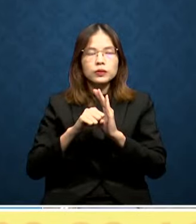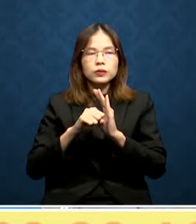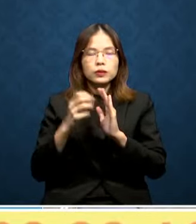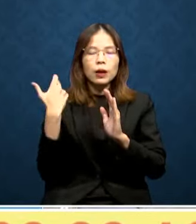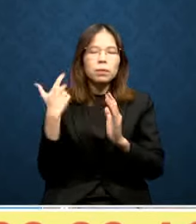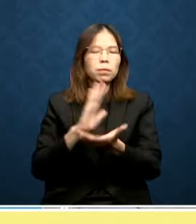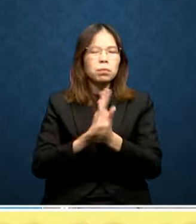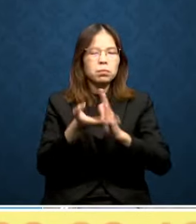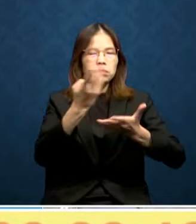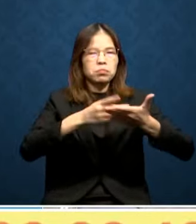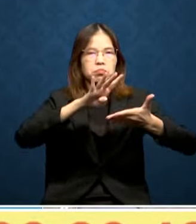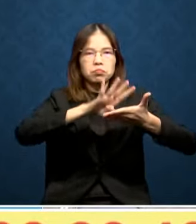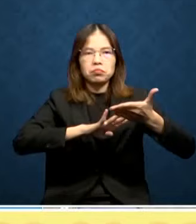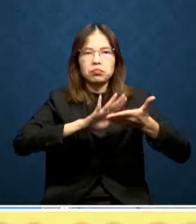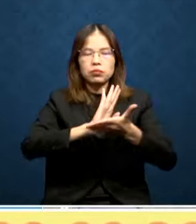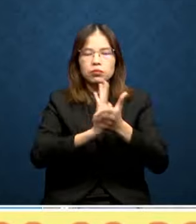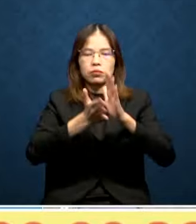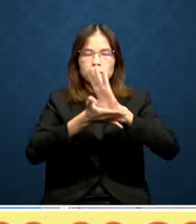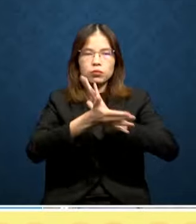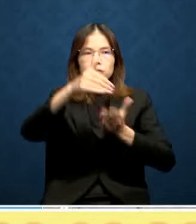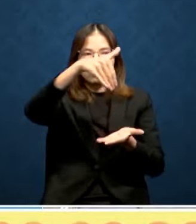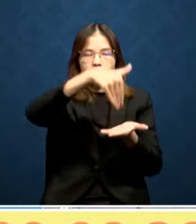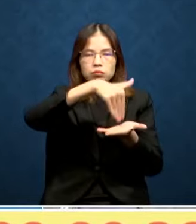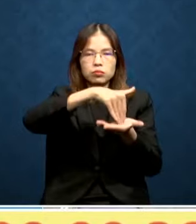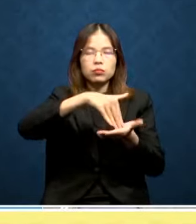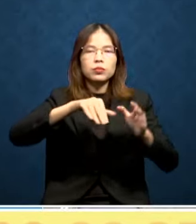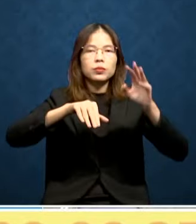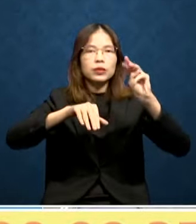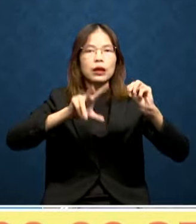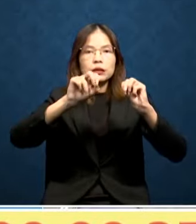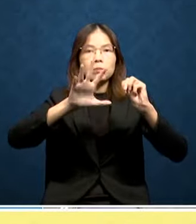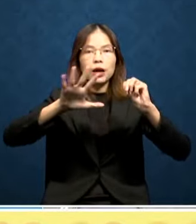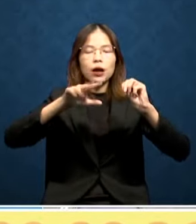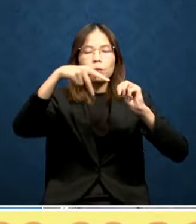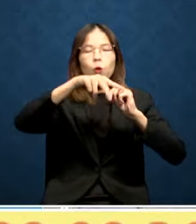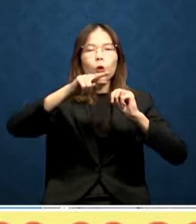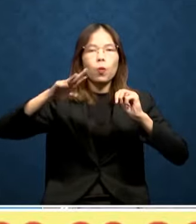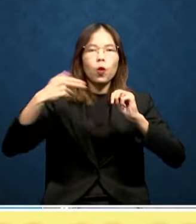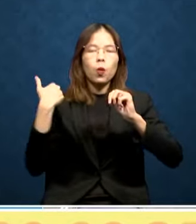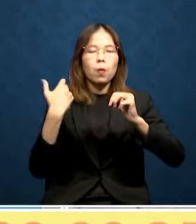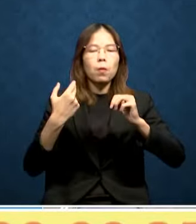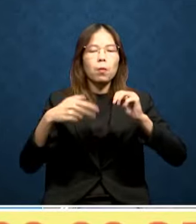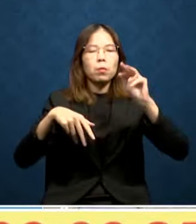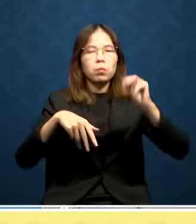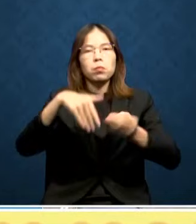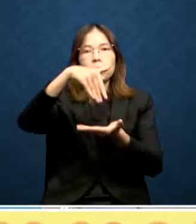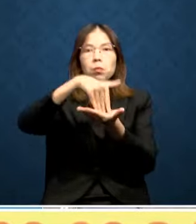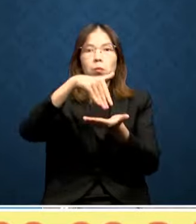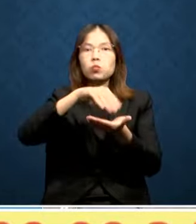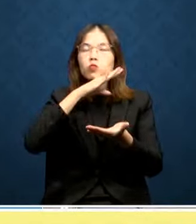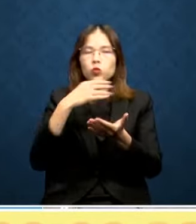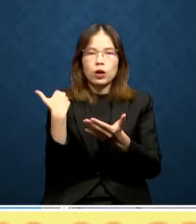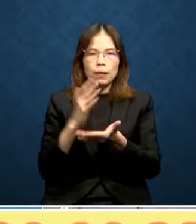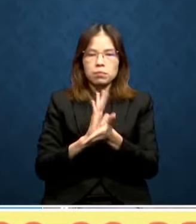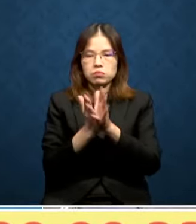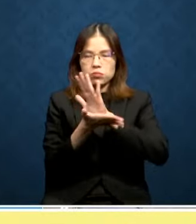เมืองเนี่ยเ่อตามมาตรา 35ของพรบผังเมืองเนี่ยการจะเปลี่ยนแปลงผัง